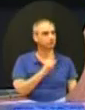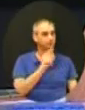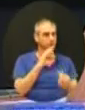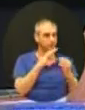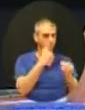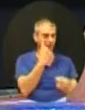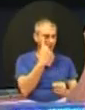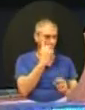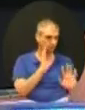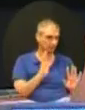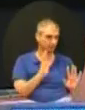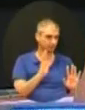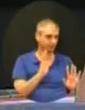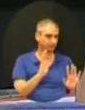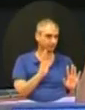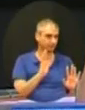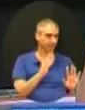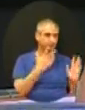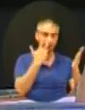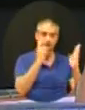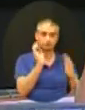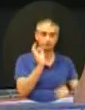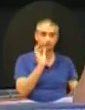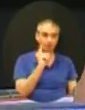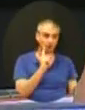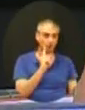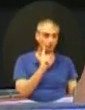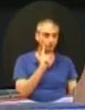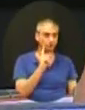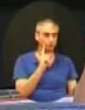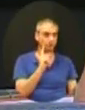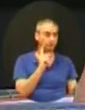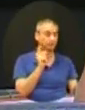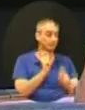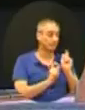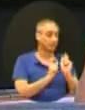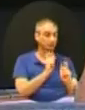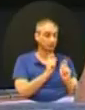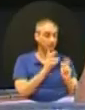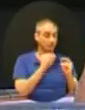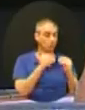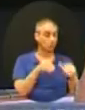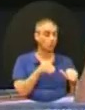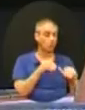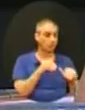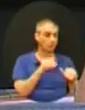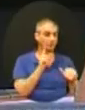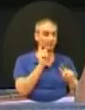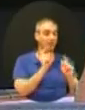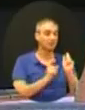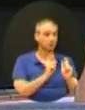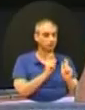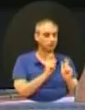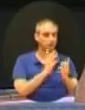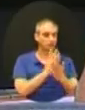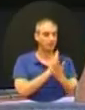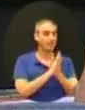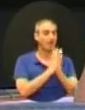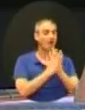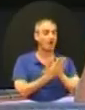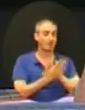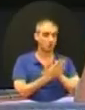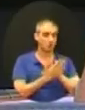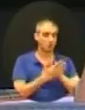משפט אחד ברשותך. כן. 80% מהאנשים עם מוגבלות זה אנשים שהפכו